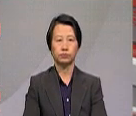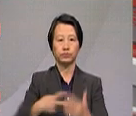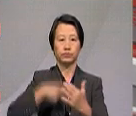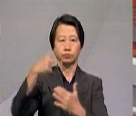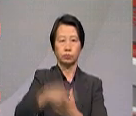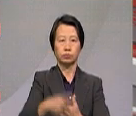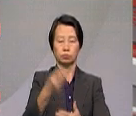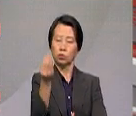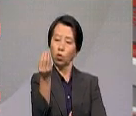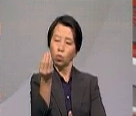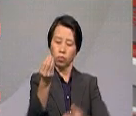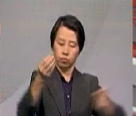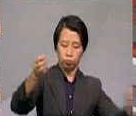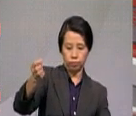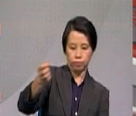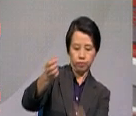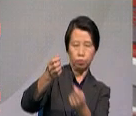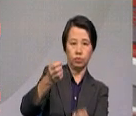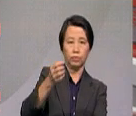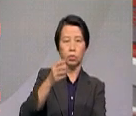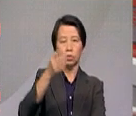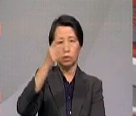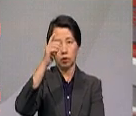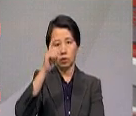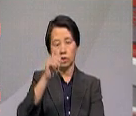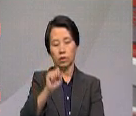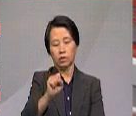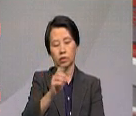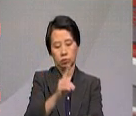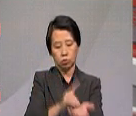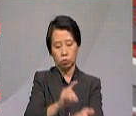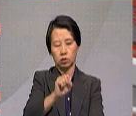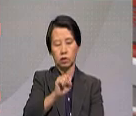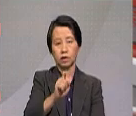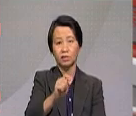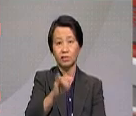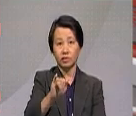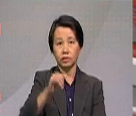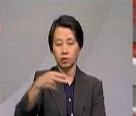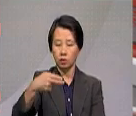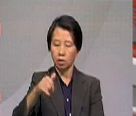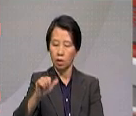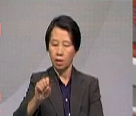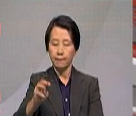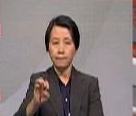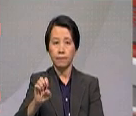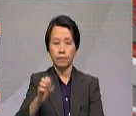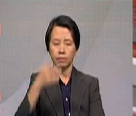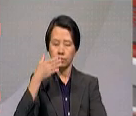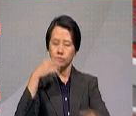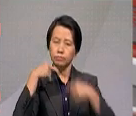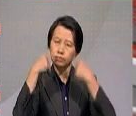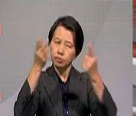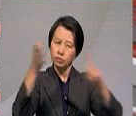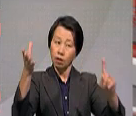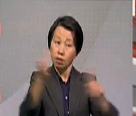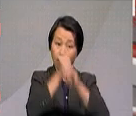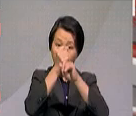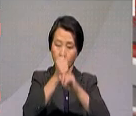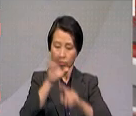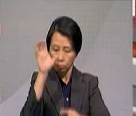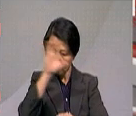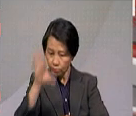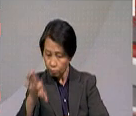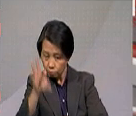Program juara tangkis Tun Dr. Siti Hasma berjaya mencapai matlamat untuk mencari bakat-bakat baharu dalam sukan